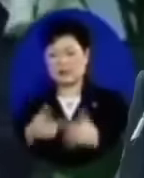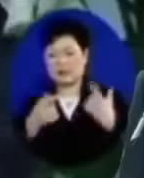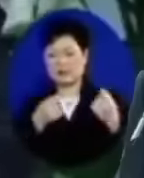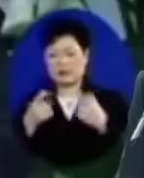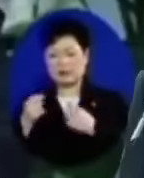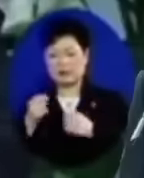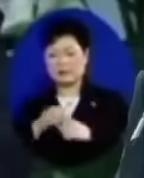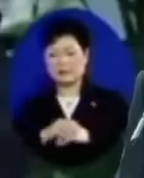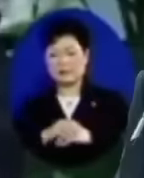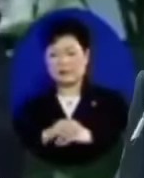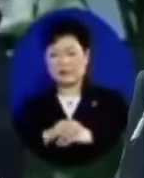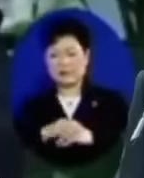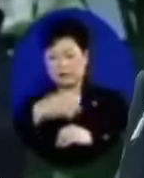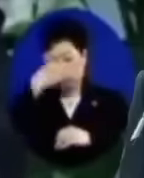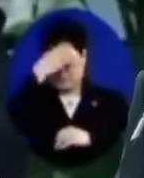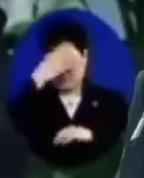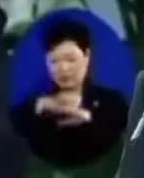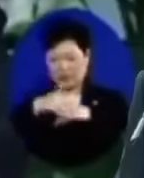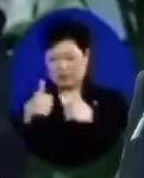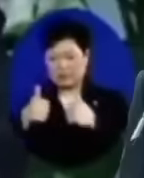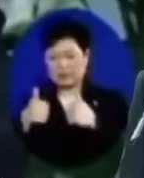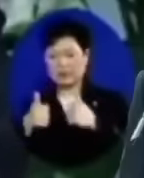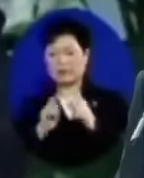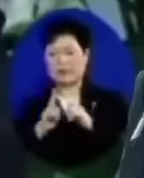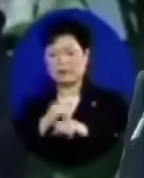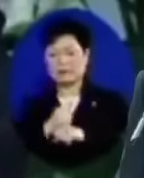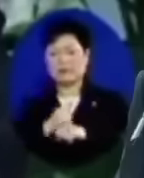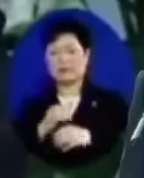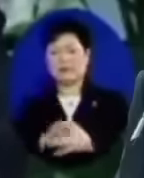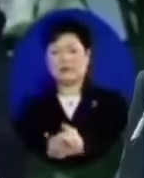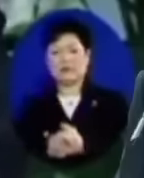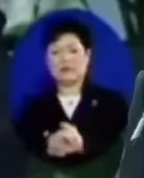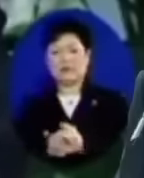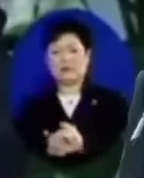박사는 기독교의 대적자들이 이렇게 말했습니다.